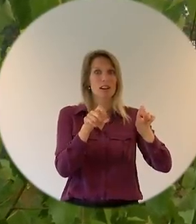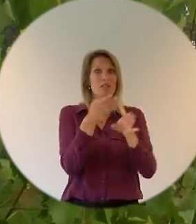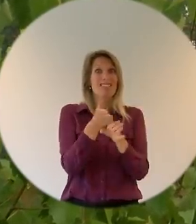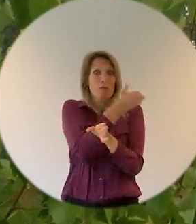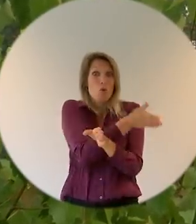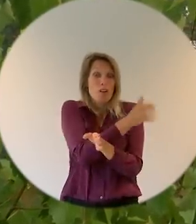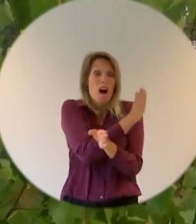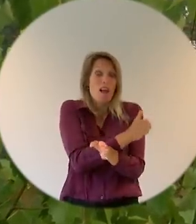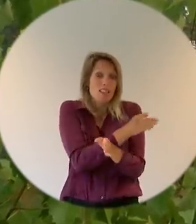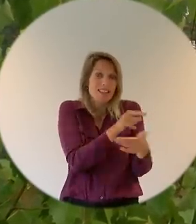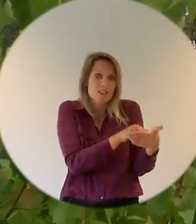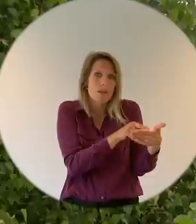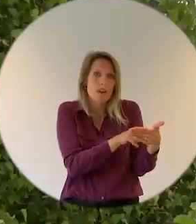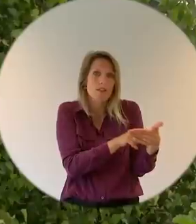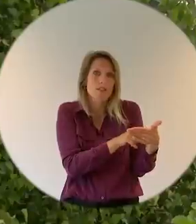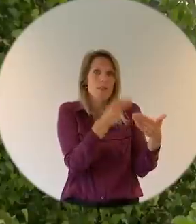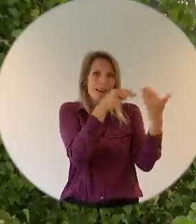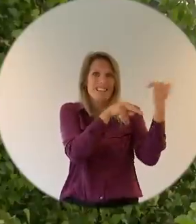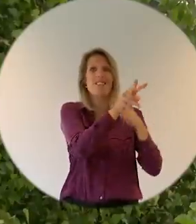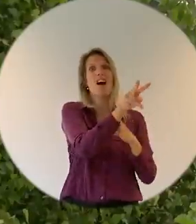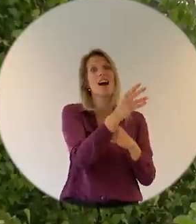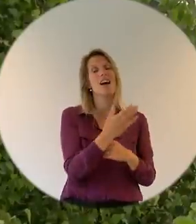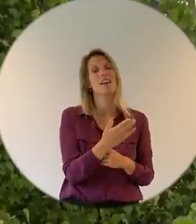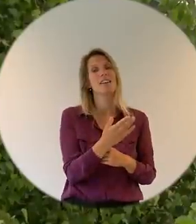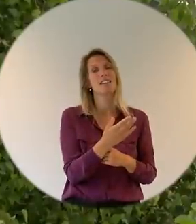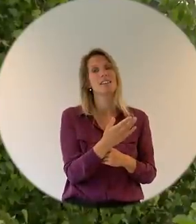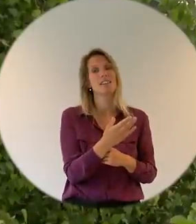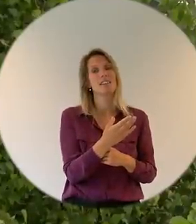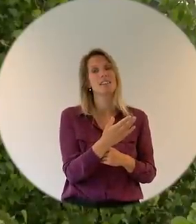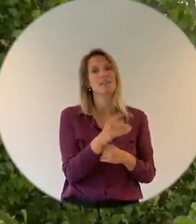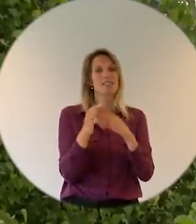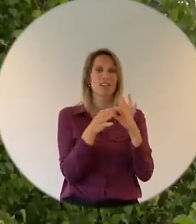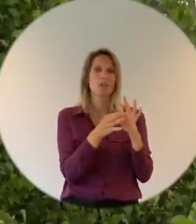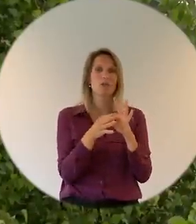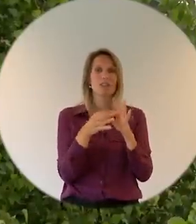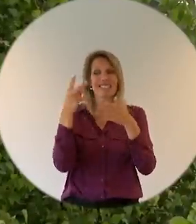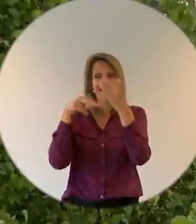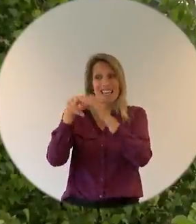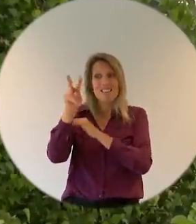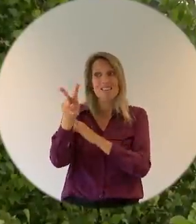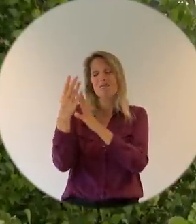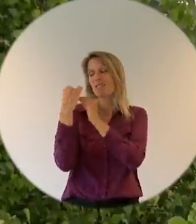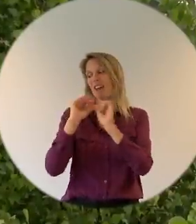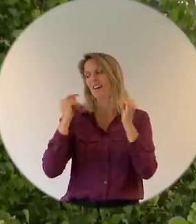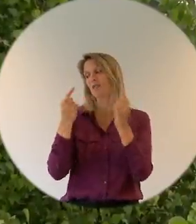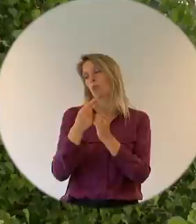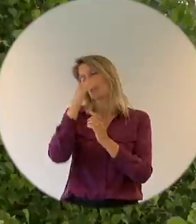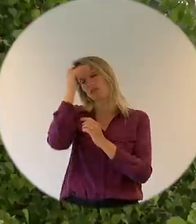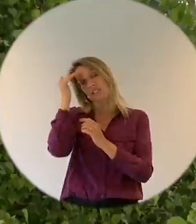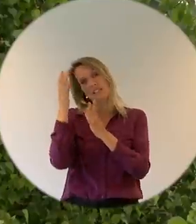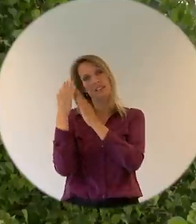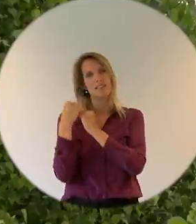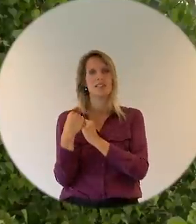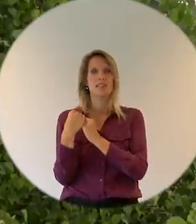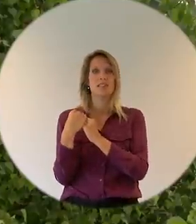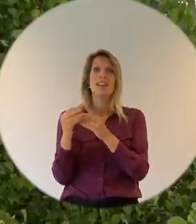wat eerder is gebruikt bij Jesaja. Als het gaat over Jezus draagt onze ziekten. En weer later dan Jesaja